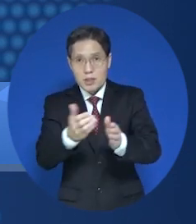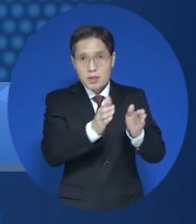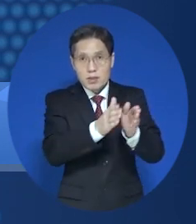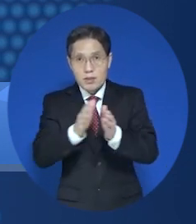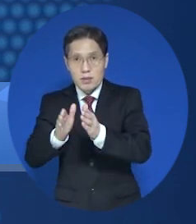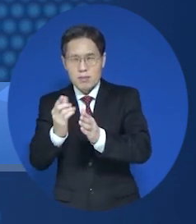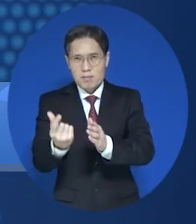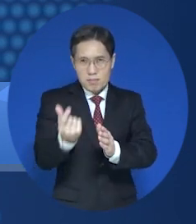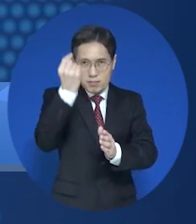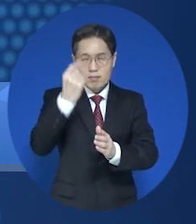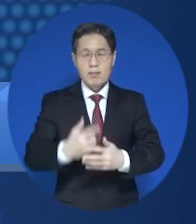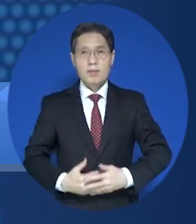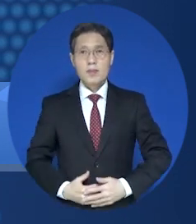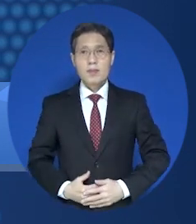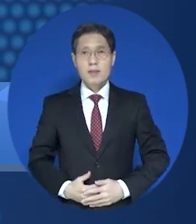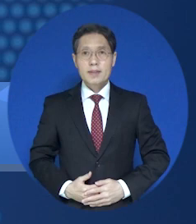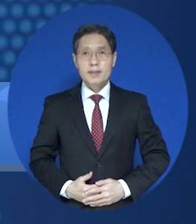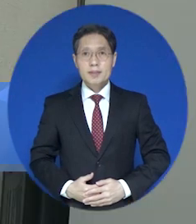있습니다